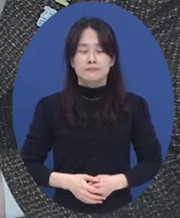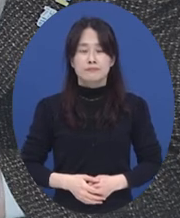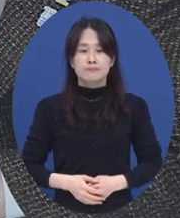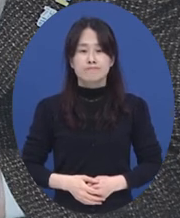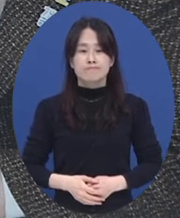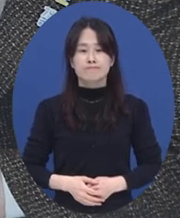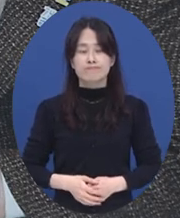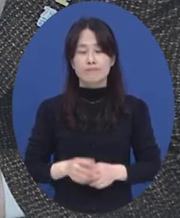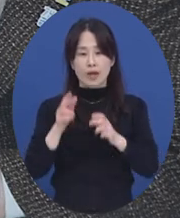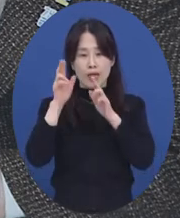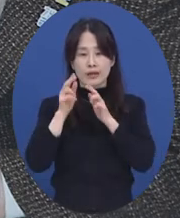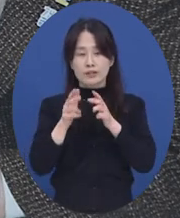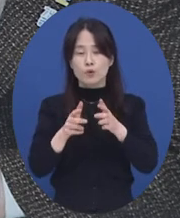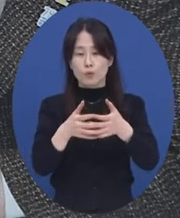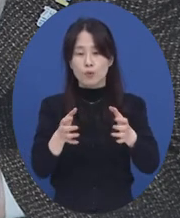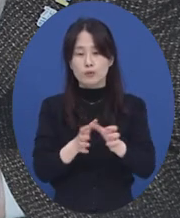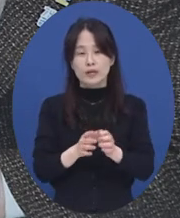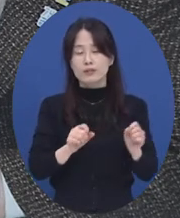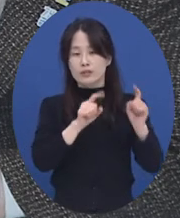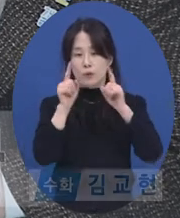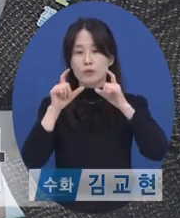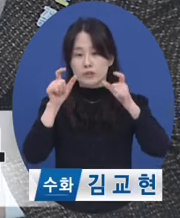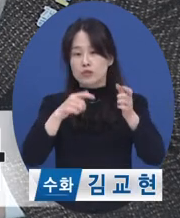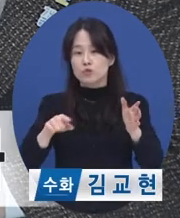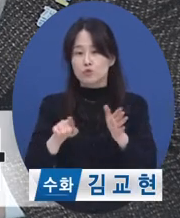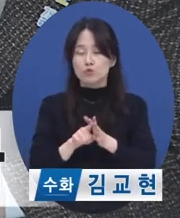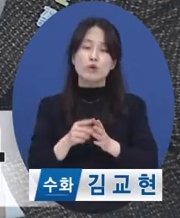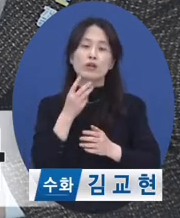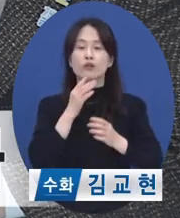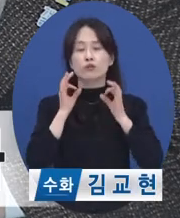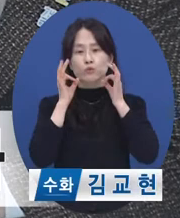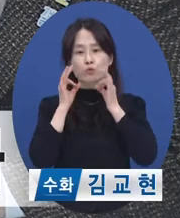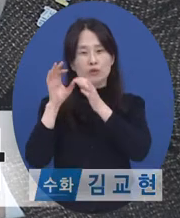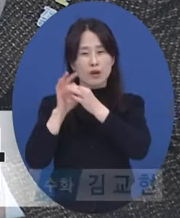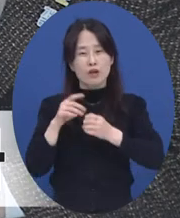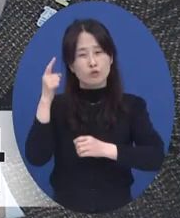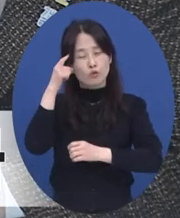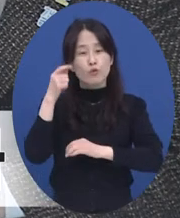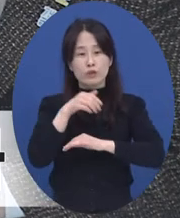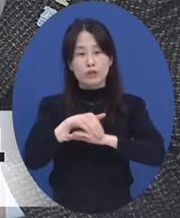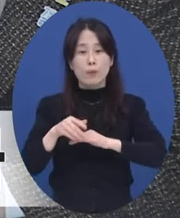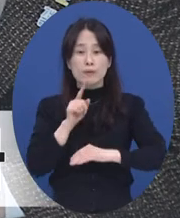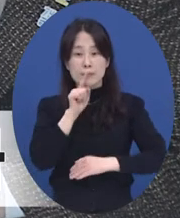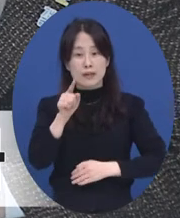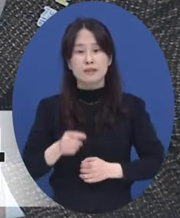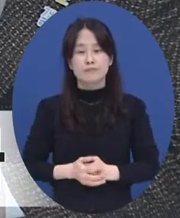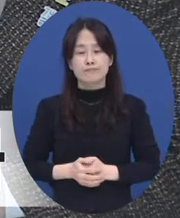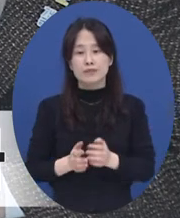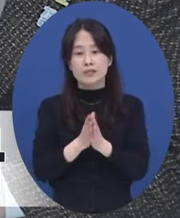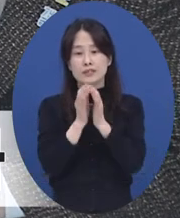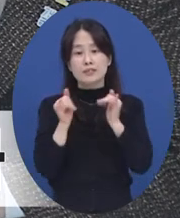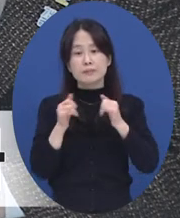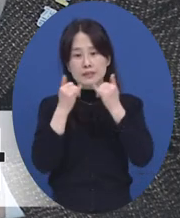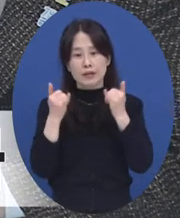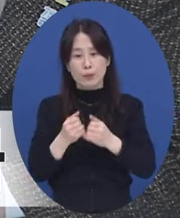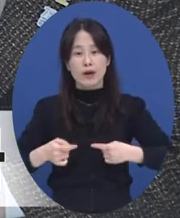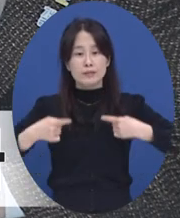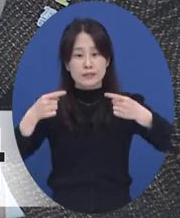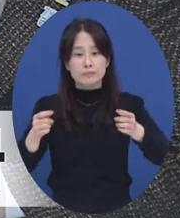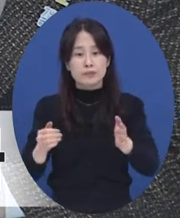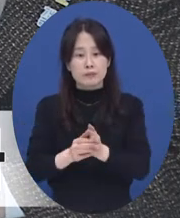개성공단 제게 선언을 위한 경기도 의 노력을 계속 전해드리고 있는데요 이번엔 시민사회가 나섰습니다